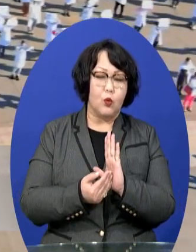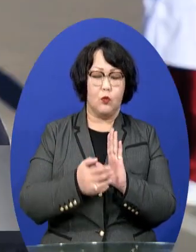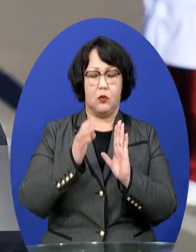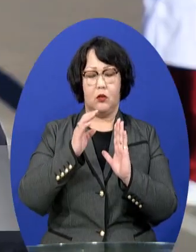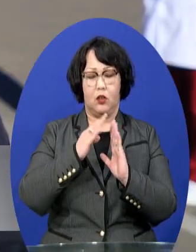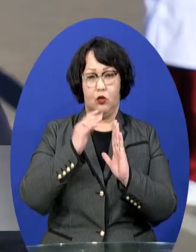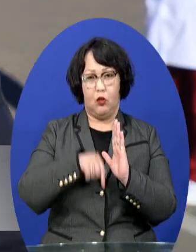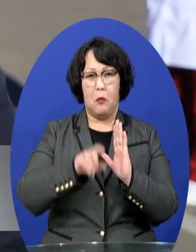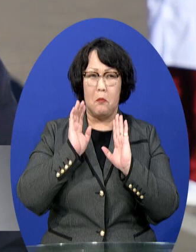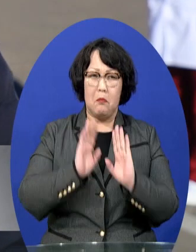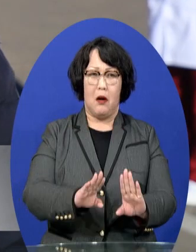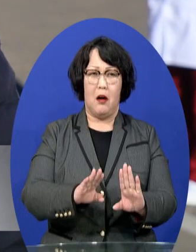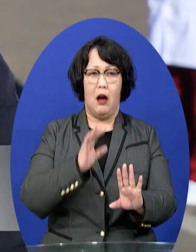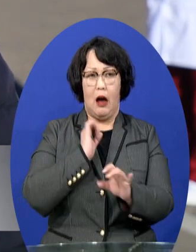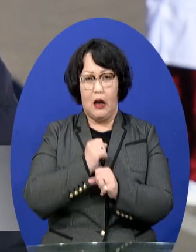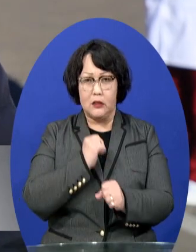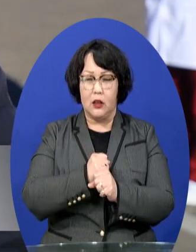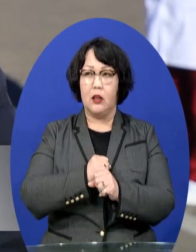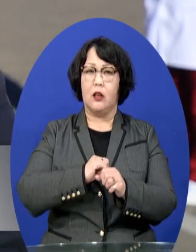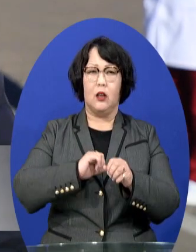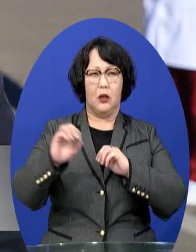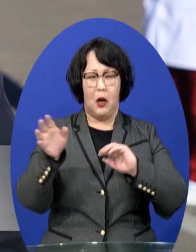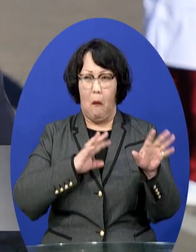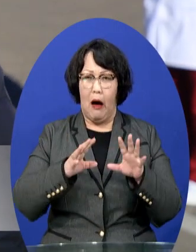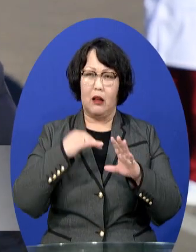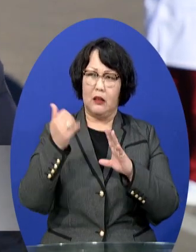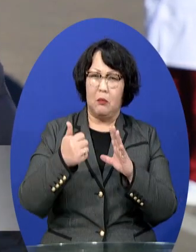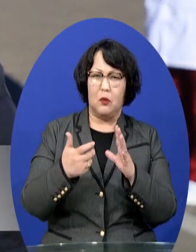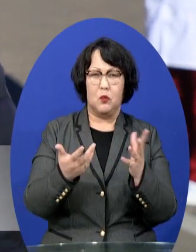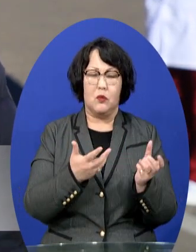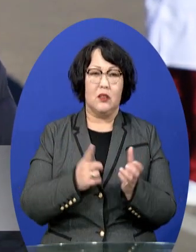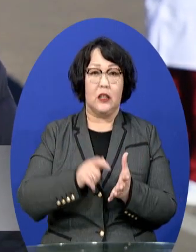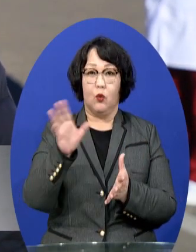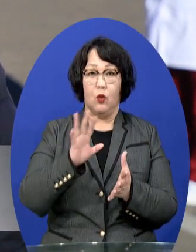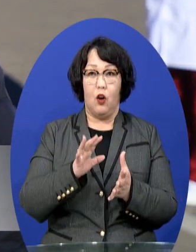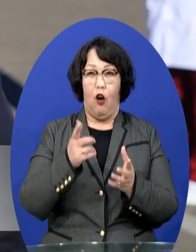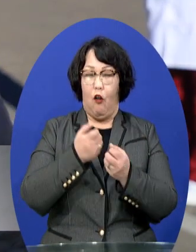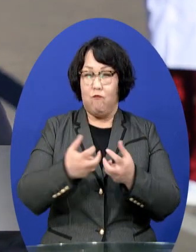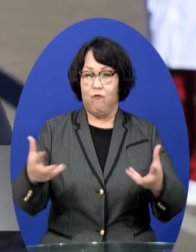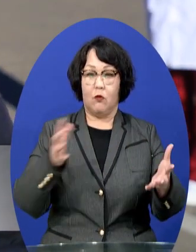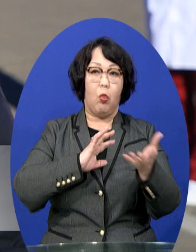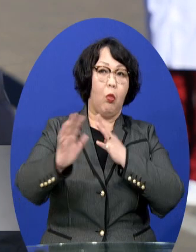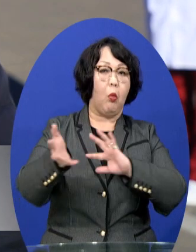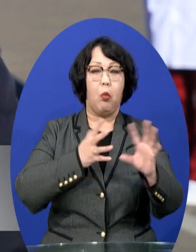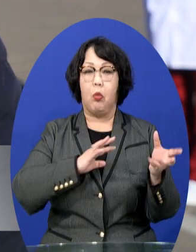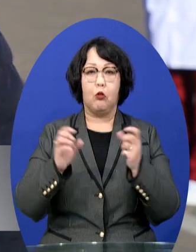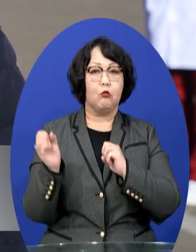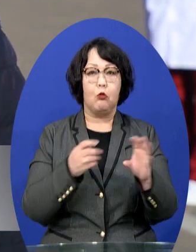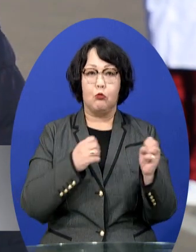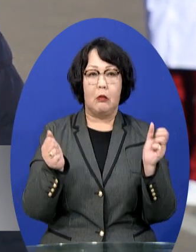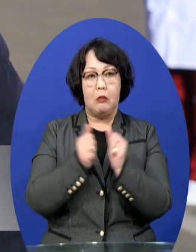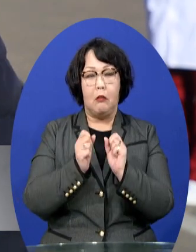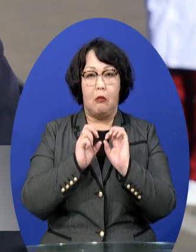хийгээч, ажил гэр маршрутаар явдаг байгаа ч олон нийтийн газар тийм ээ битгий одоо зорчооч, найз нөхдөгөө